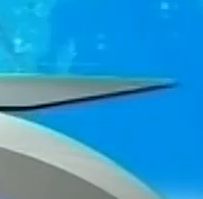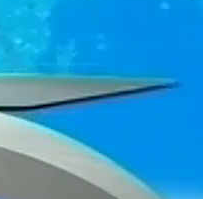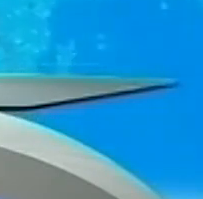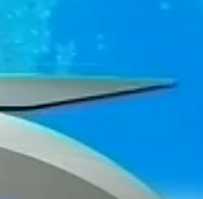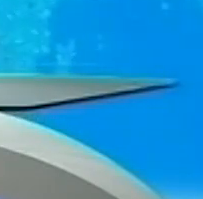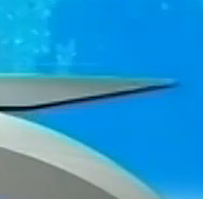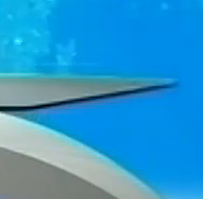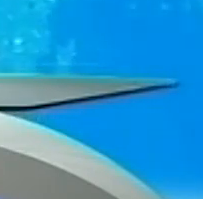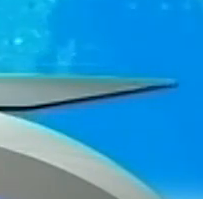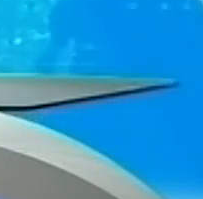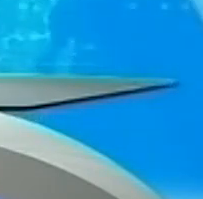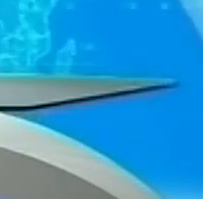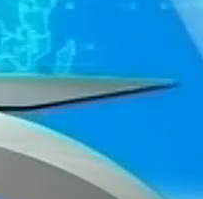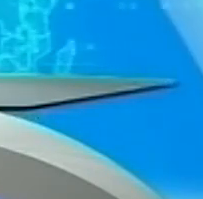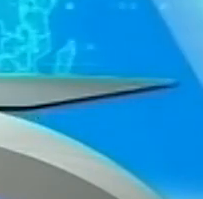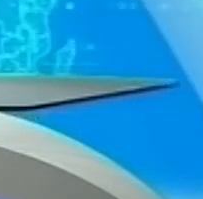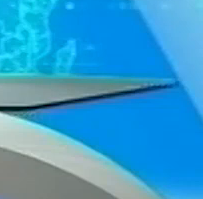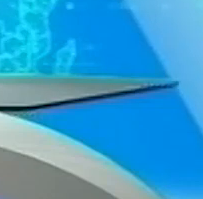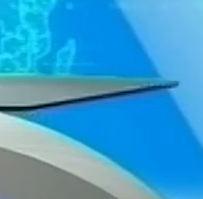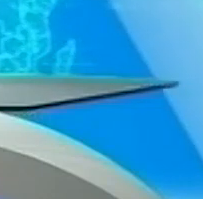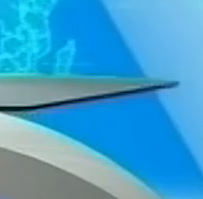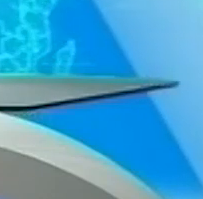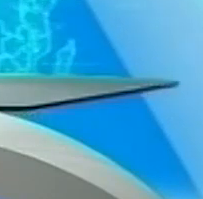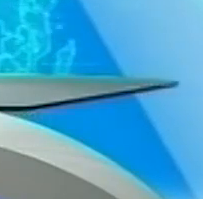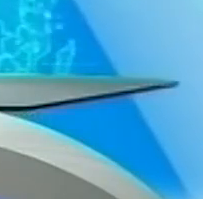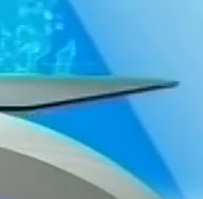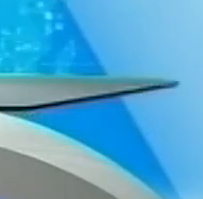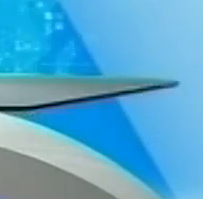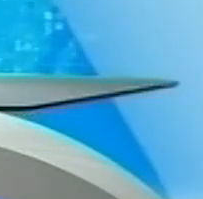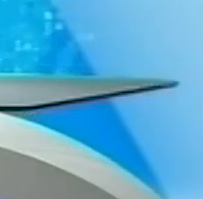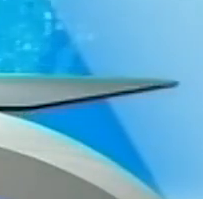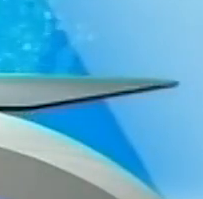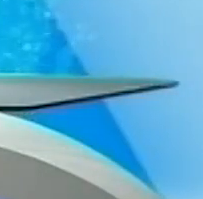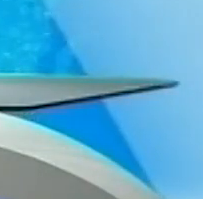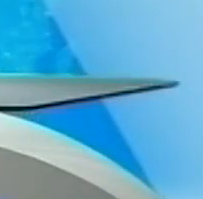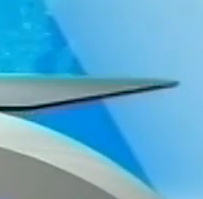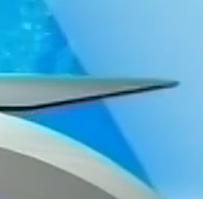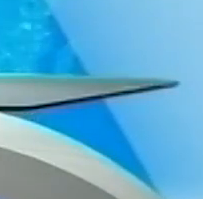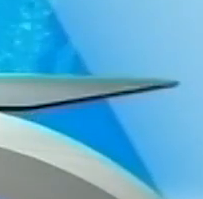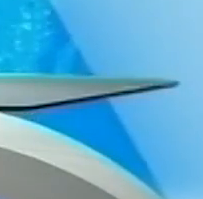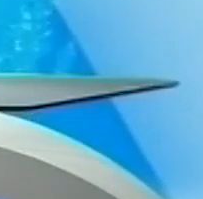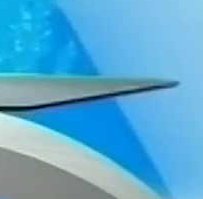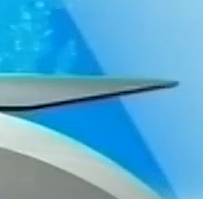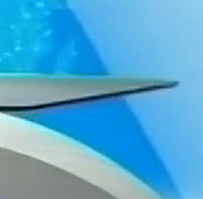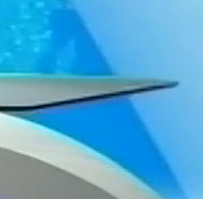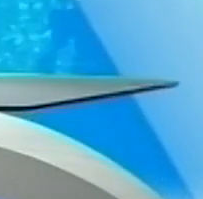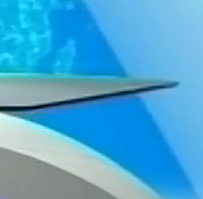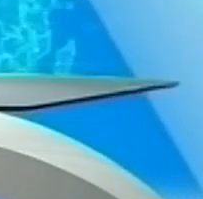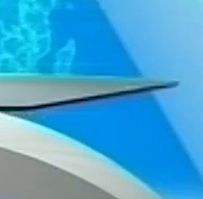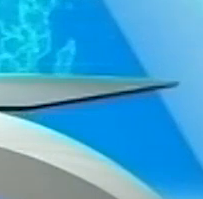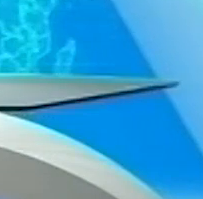பொருளாதார மறுசீரமைப்பு சட்டமூலத்தை விரைவில் பாராளுமன்றத்திற்கு கொண்டு வர உள்ளதாகவும் ஜனாதிபதி தெரிவித்தார்.